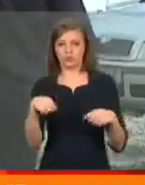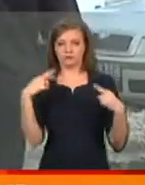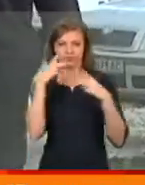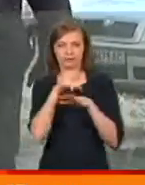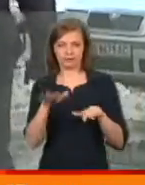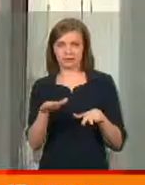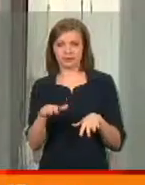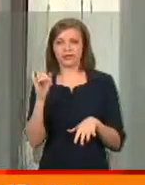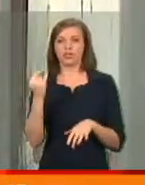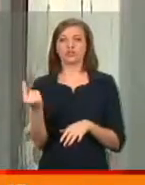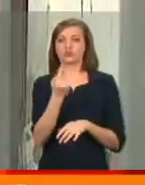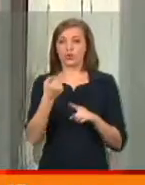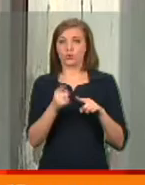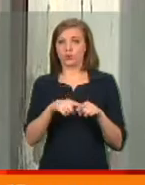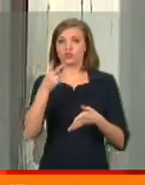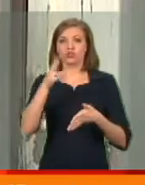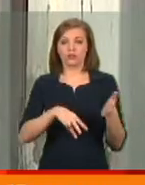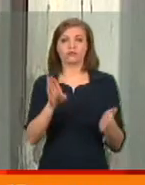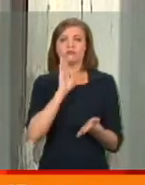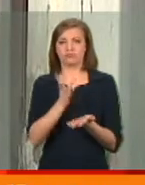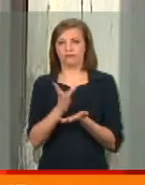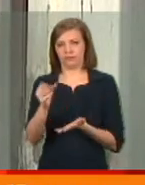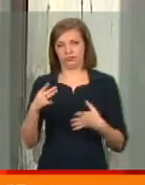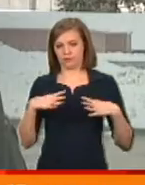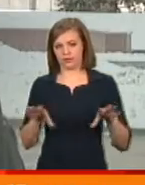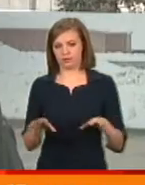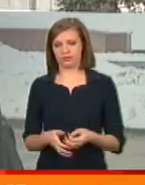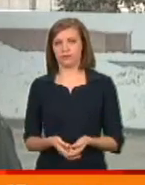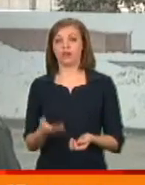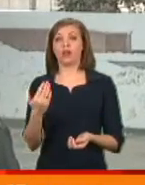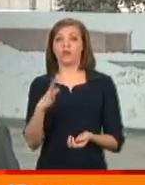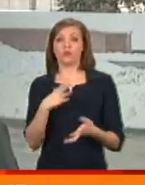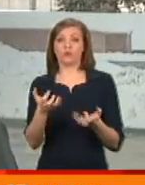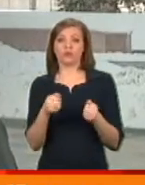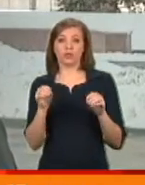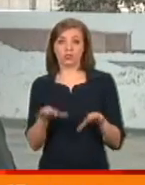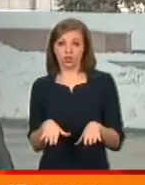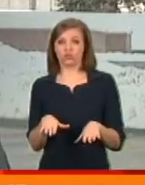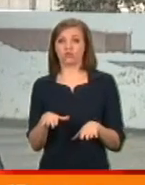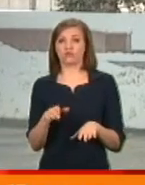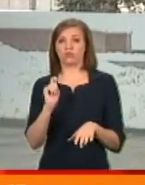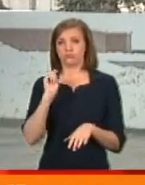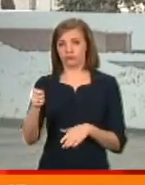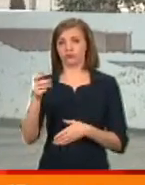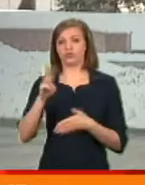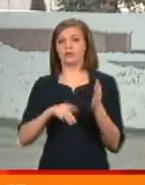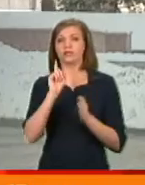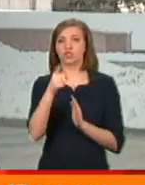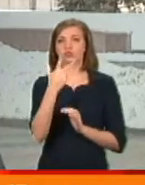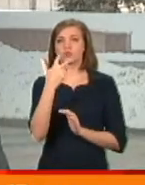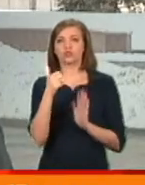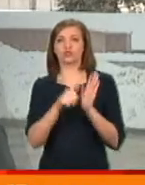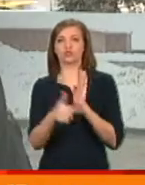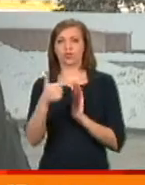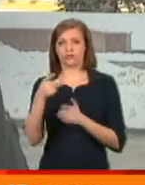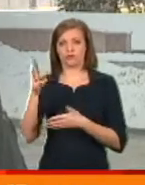неналежному місці. І жодного з цих штрафів жінка не сплатила. Було прийнято рішення накласти на неї 1360